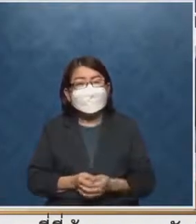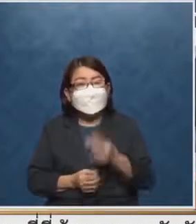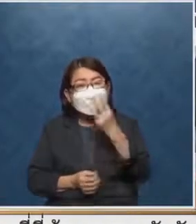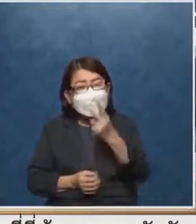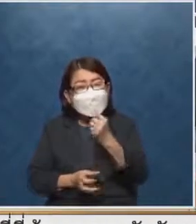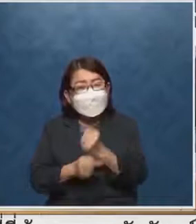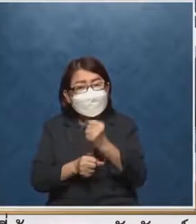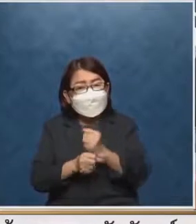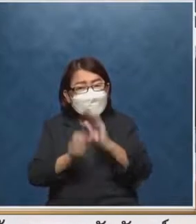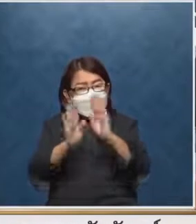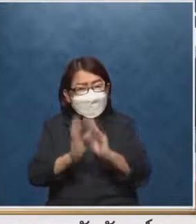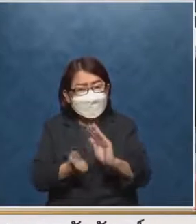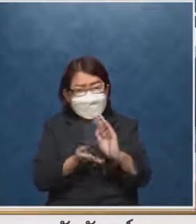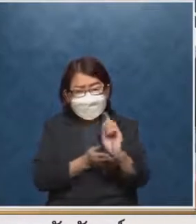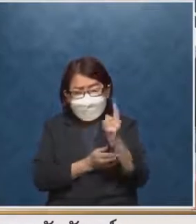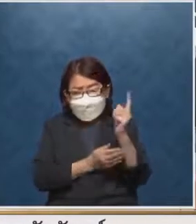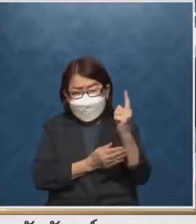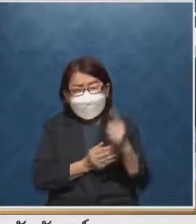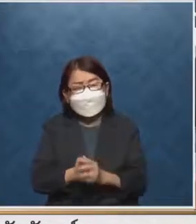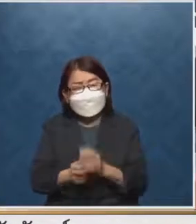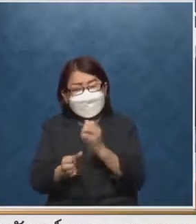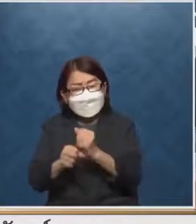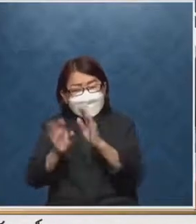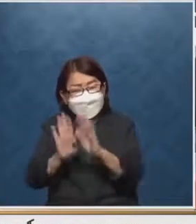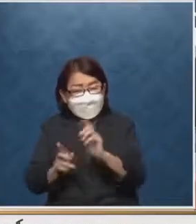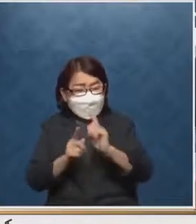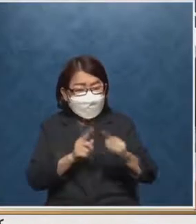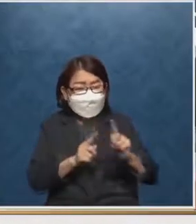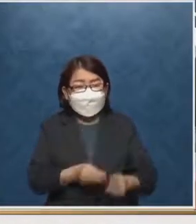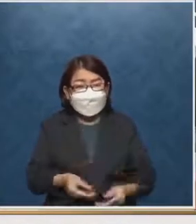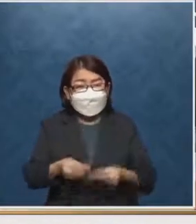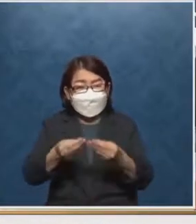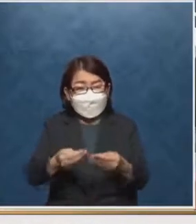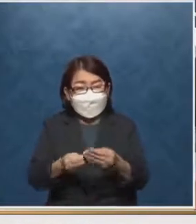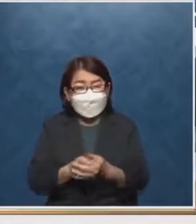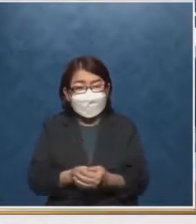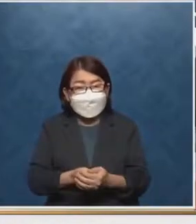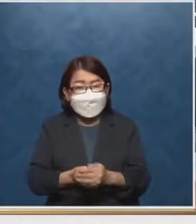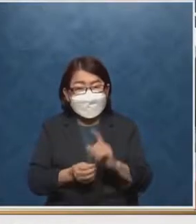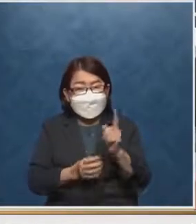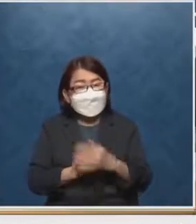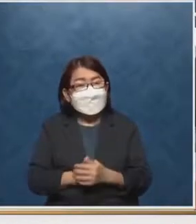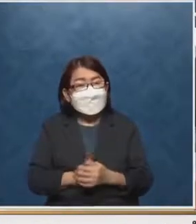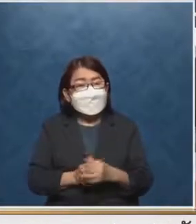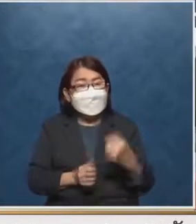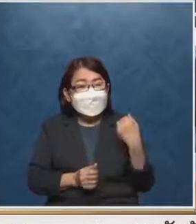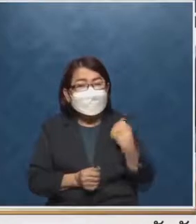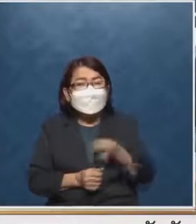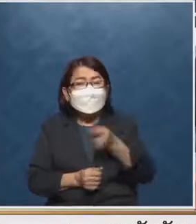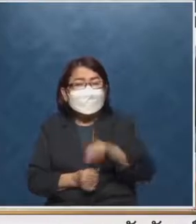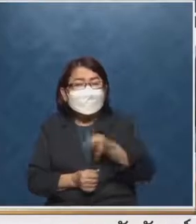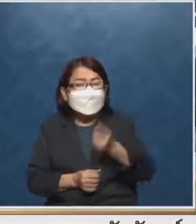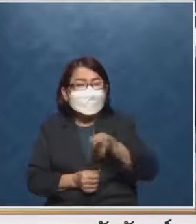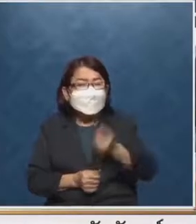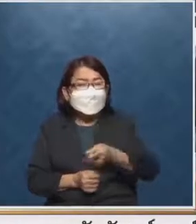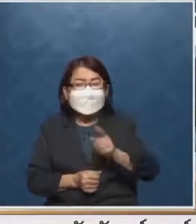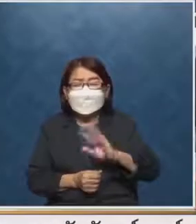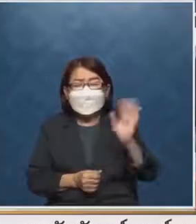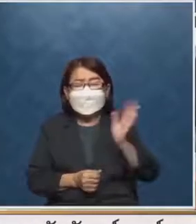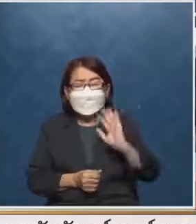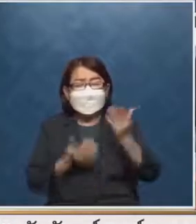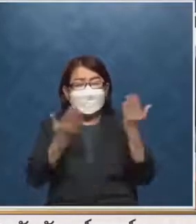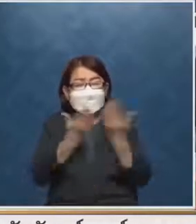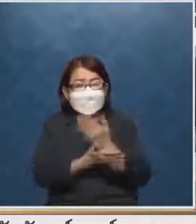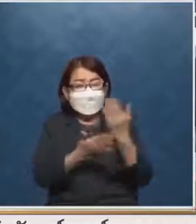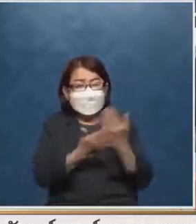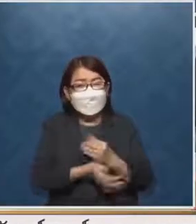สื่อแบบต่างๆเพื่อหลายกรอบการผลิตสื่อจากเดิมจากแบบเดิมๆออกไป